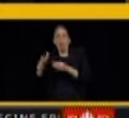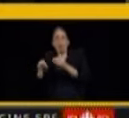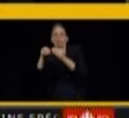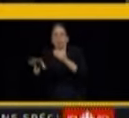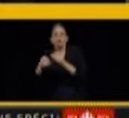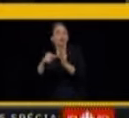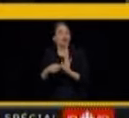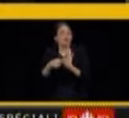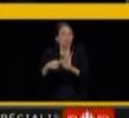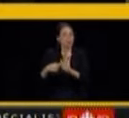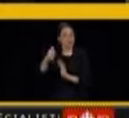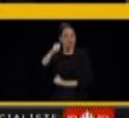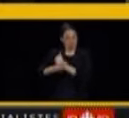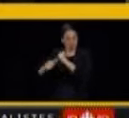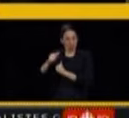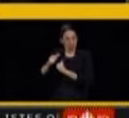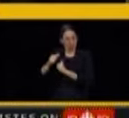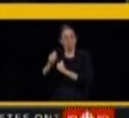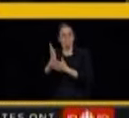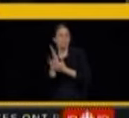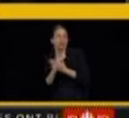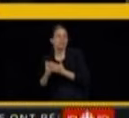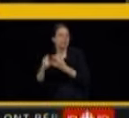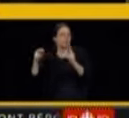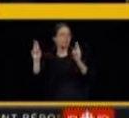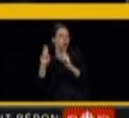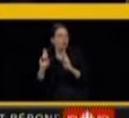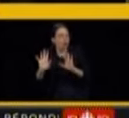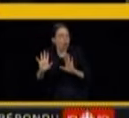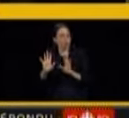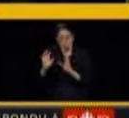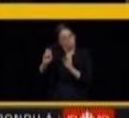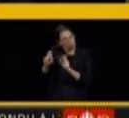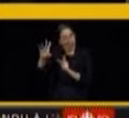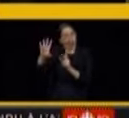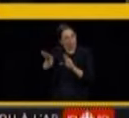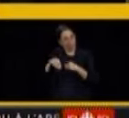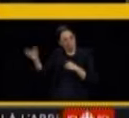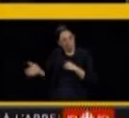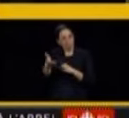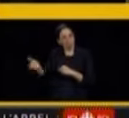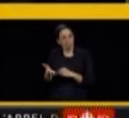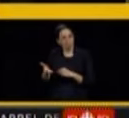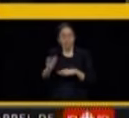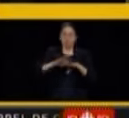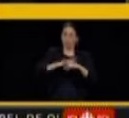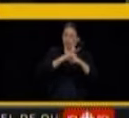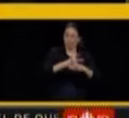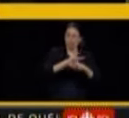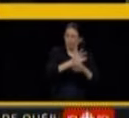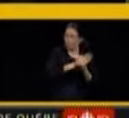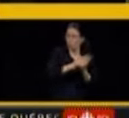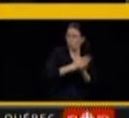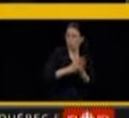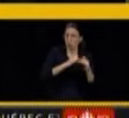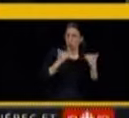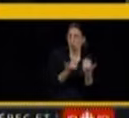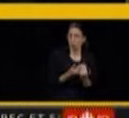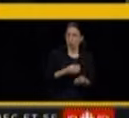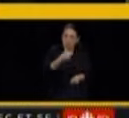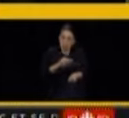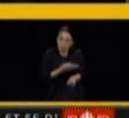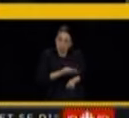exemple, des chirurgies semi-urgentes en cancer. Mais au niveau des traitements, tout s'est continué. La chimiothérapie,